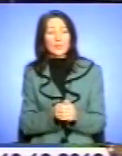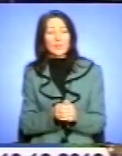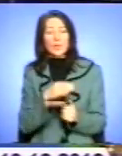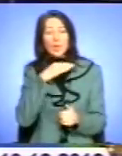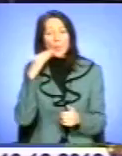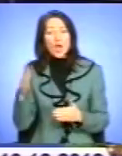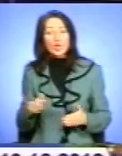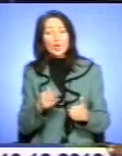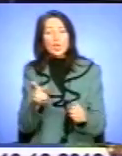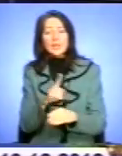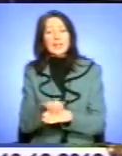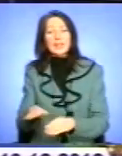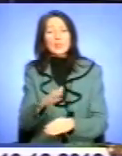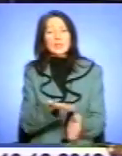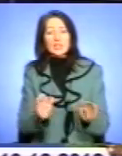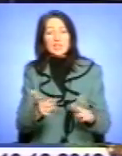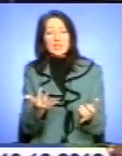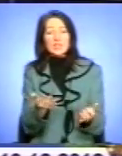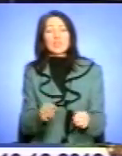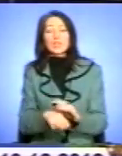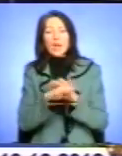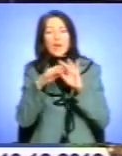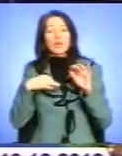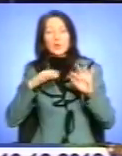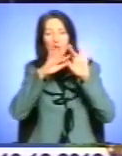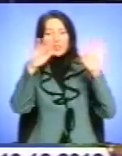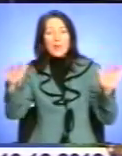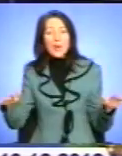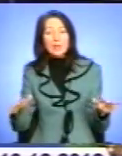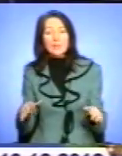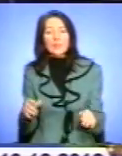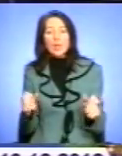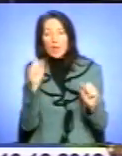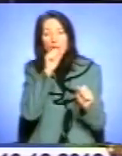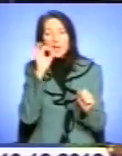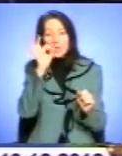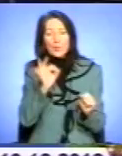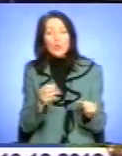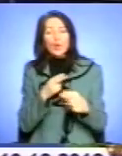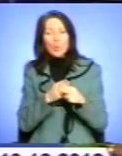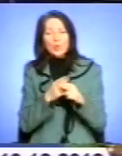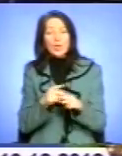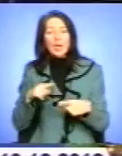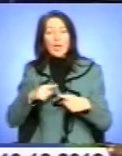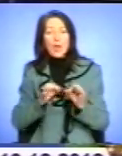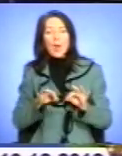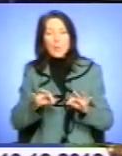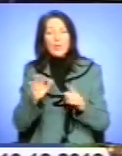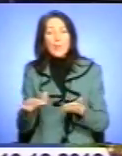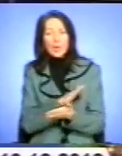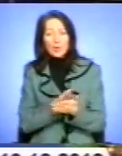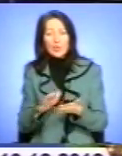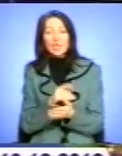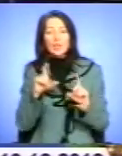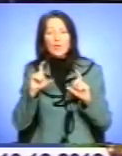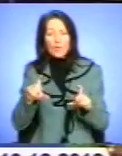Багато доріг на Тернопільщині залишається ще в полоні заметів. Мінусова температура перешкоджає техніці прочищати значний сніговий покрив, який